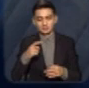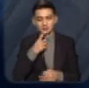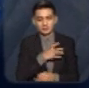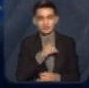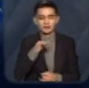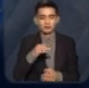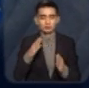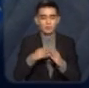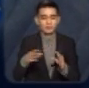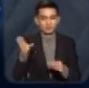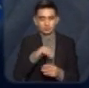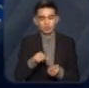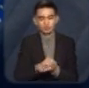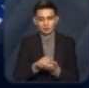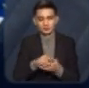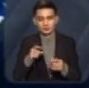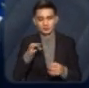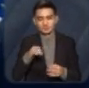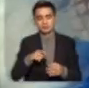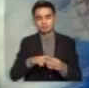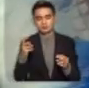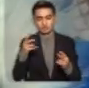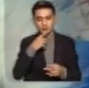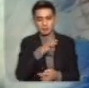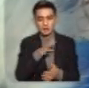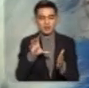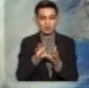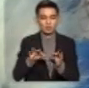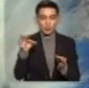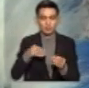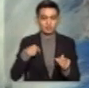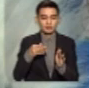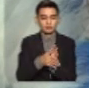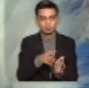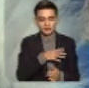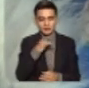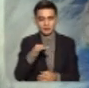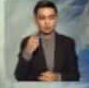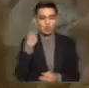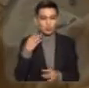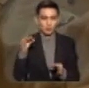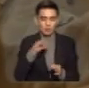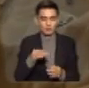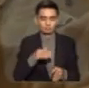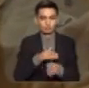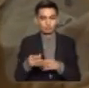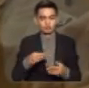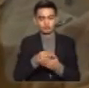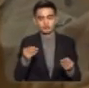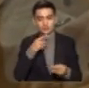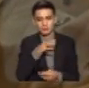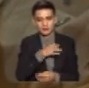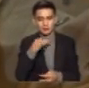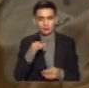барлығын апатты деп есептеп, тұрғын үй қорынан шығару. Электр жарығына кеткен шығын мен әлі төленбей тұрған қарыздарды өтеп беру. Өйткені жұқа